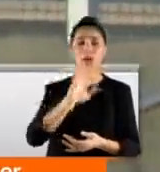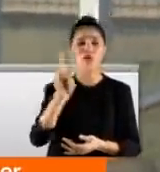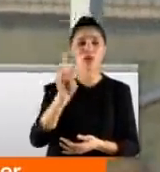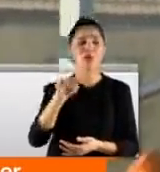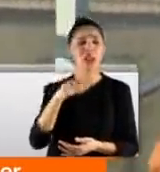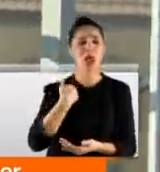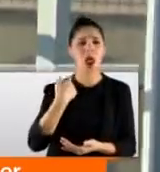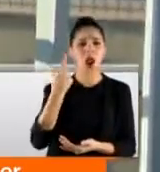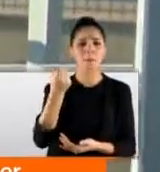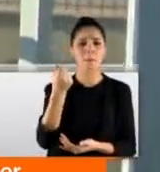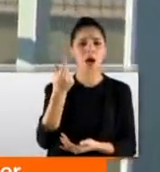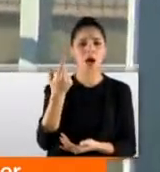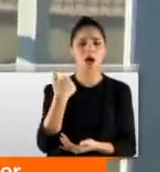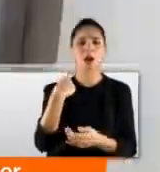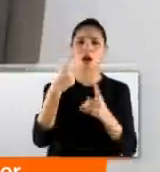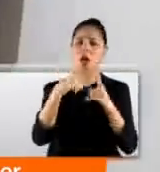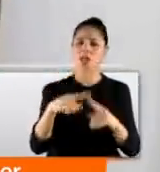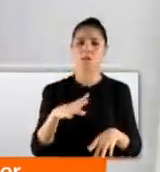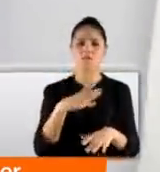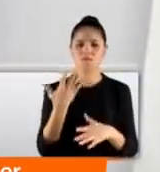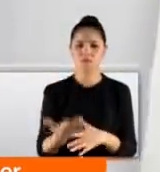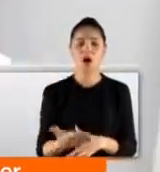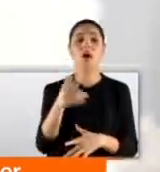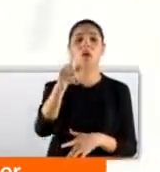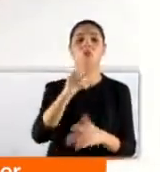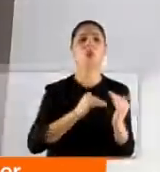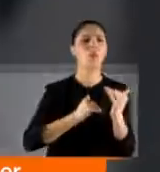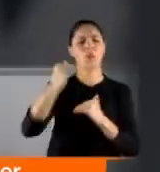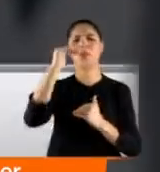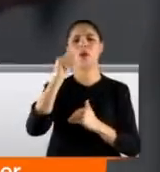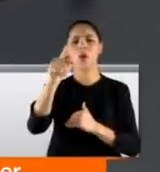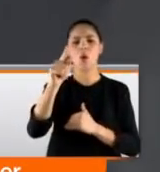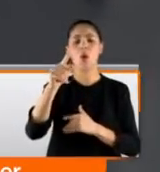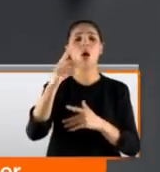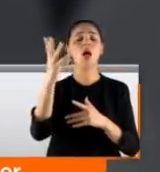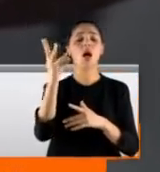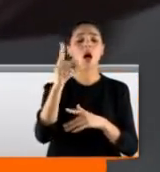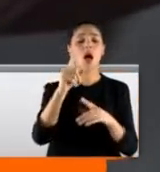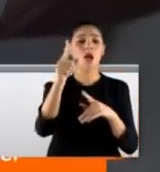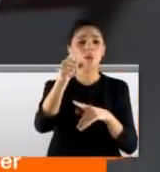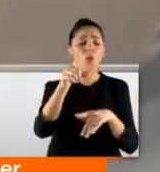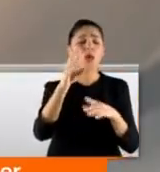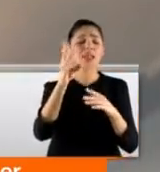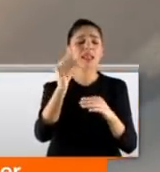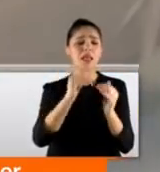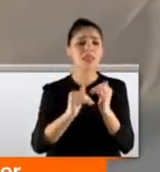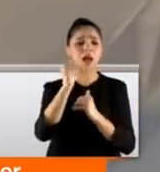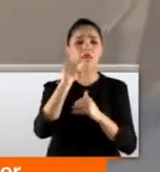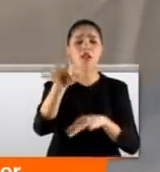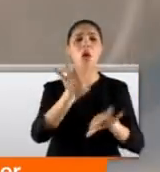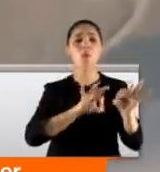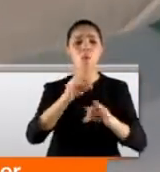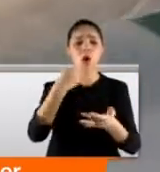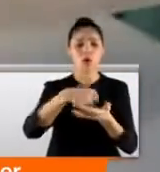bir ücrete tabi tutuluyor. Aslında tamam bir ücret var ama o rakamın çok üstünde ücret talep ediliyor. Muayene ücretini